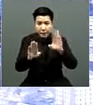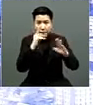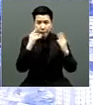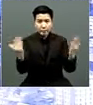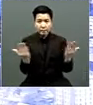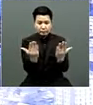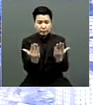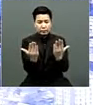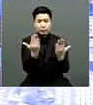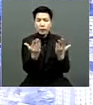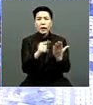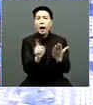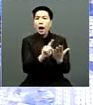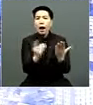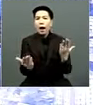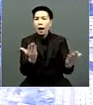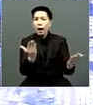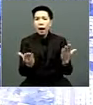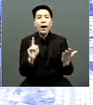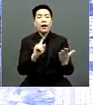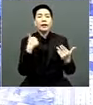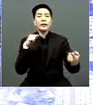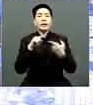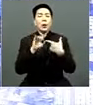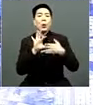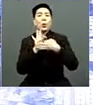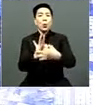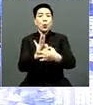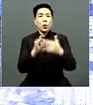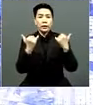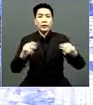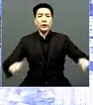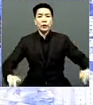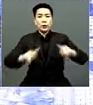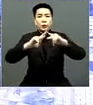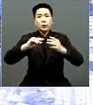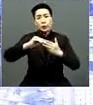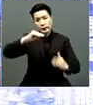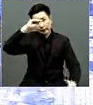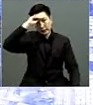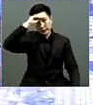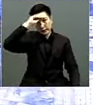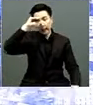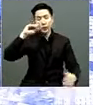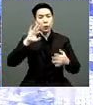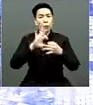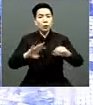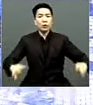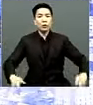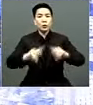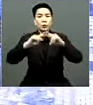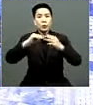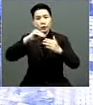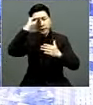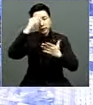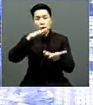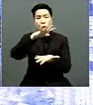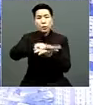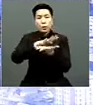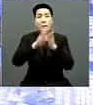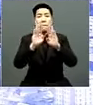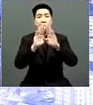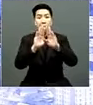ครับแล้วก็ยังแสดงความห่วงใยไปถึงทางกระทรวงศึกษาธิการนะครับต้องให้เรื่องของการกำหนดการเปิดภ